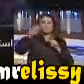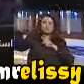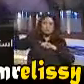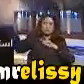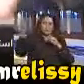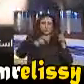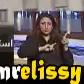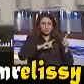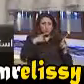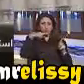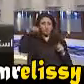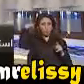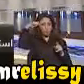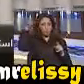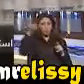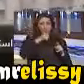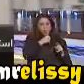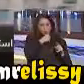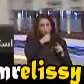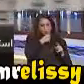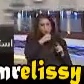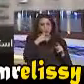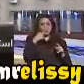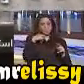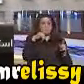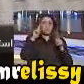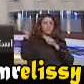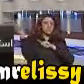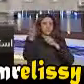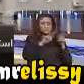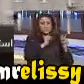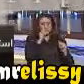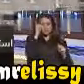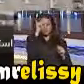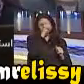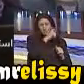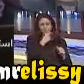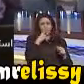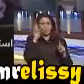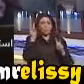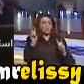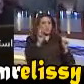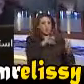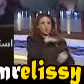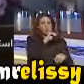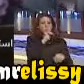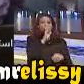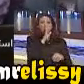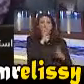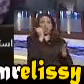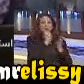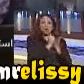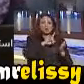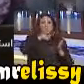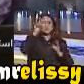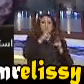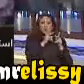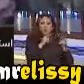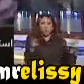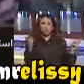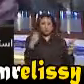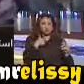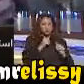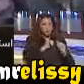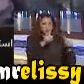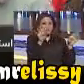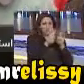بين الوزارة في العجوزة. ده اللي احنا شايفينه بقالنا 4 أيام، وموقف حال الناس وموقف حالنا، ومش حتتين ومتبهدلين، مش